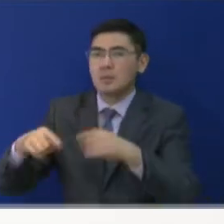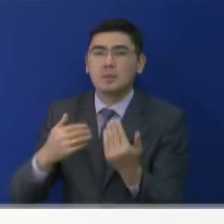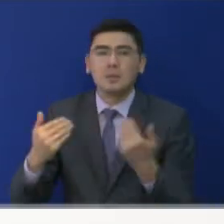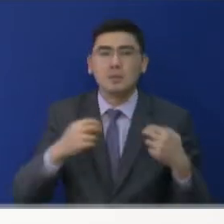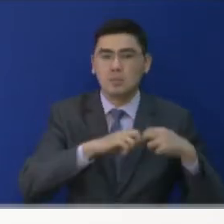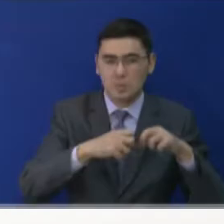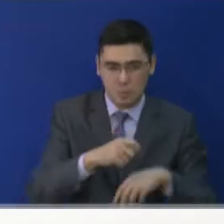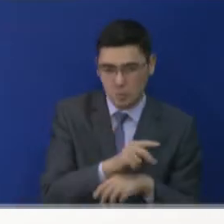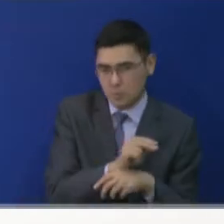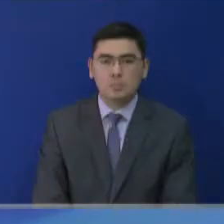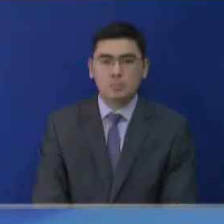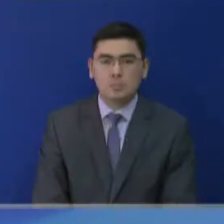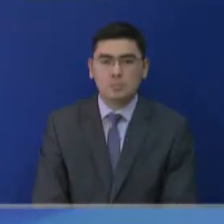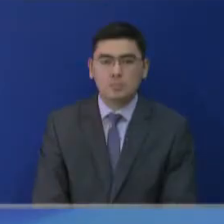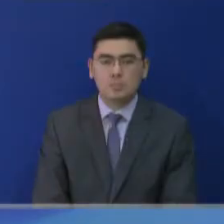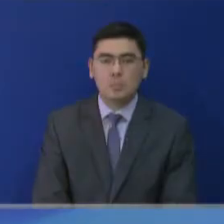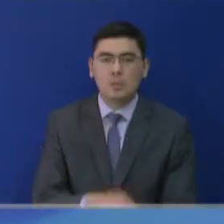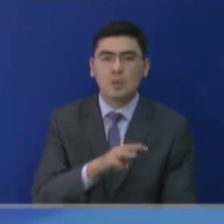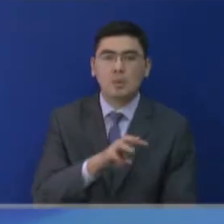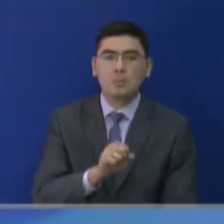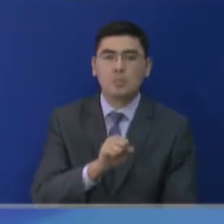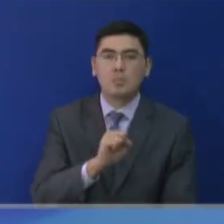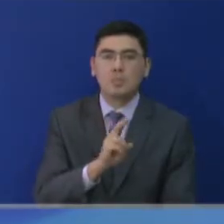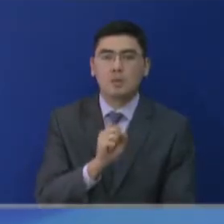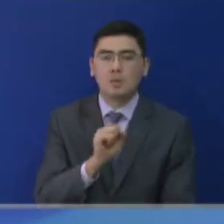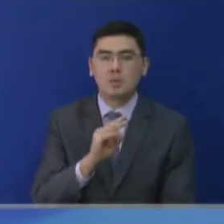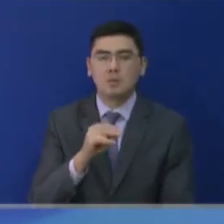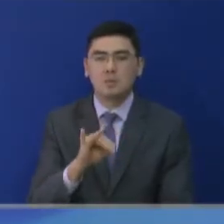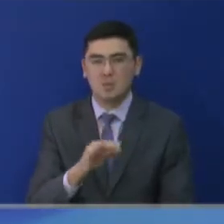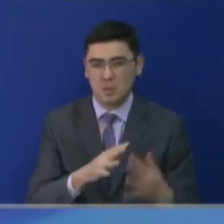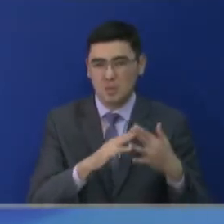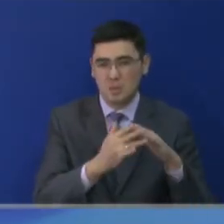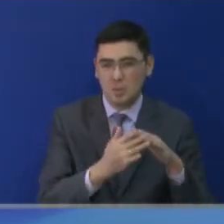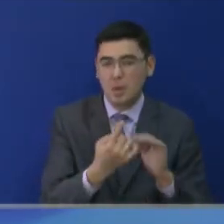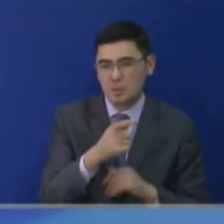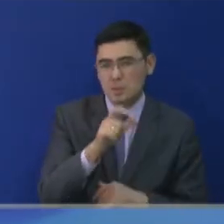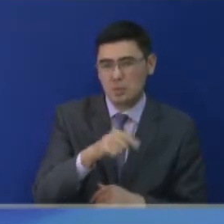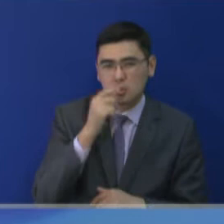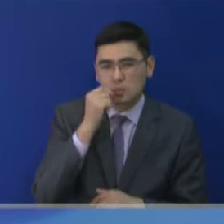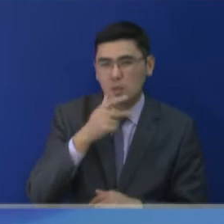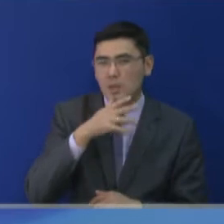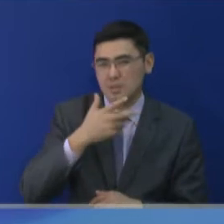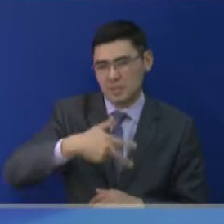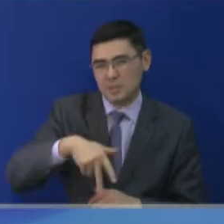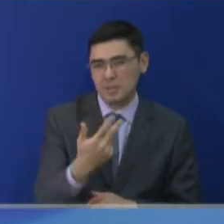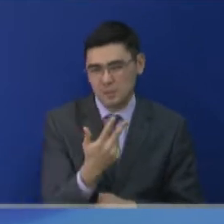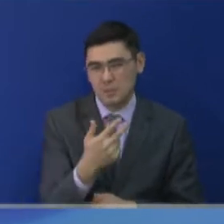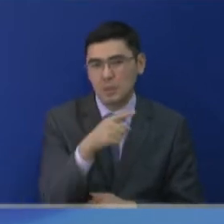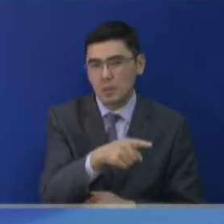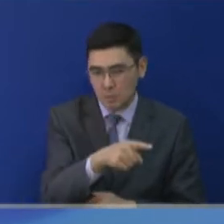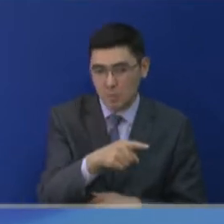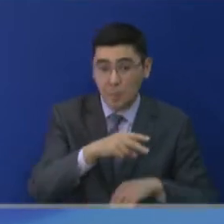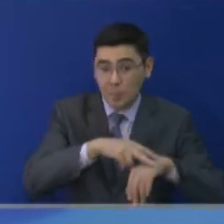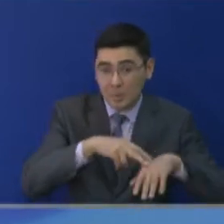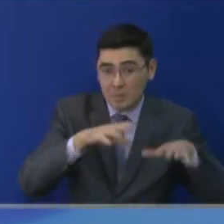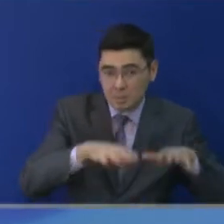мәселелері шешімін тапты. Мақаншыда ауыл тұрғыны полиция бөлімшесінде көз жұмған 33 жастағы ер адамның өліміне құқық